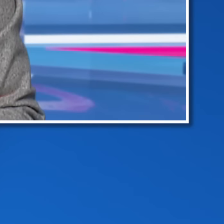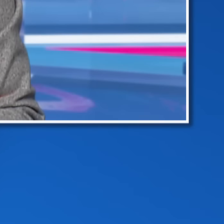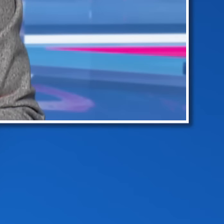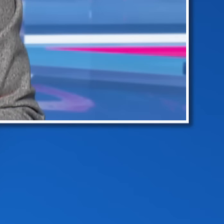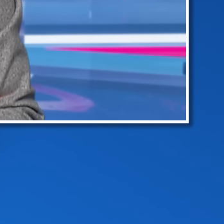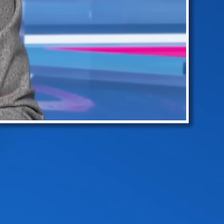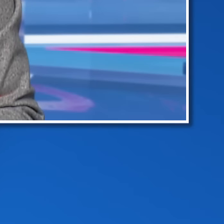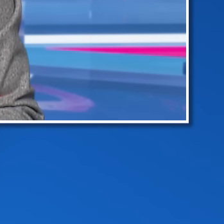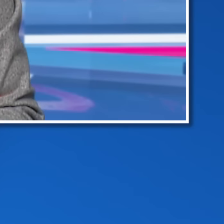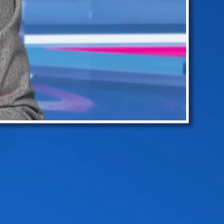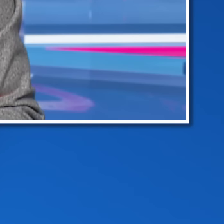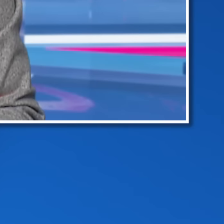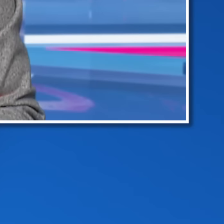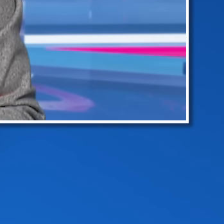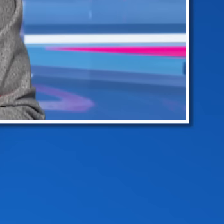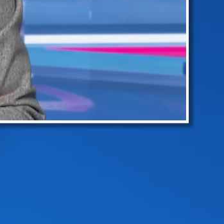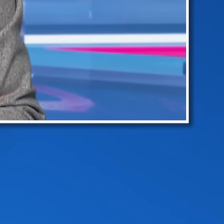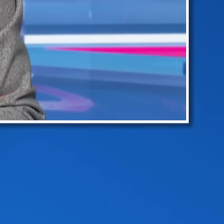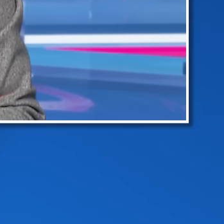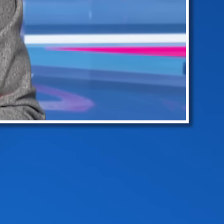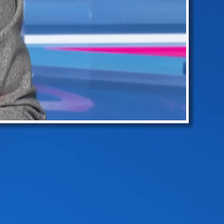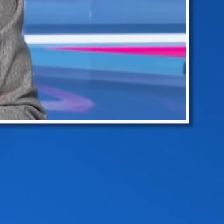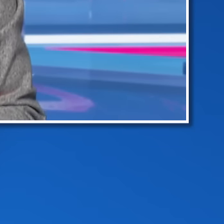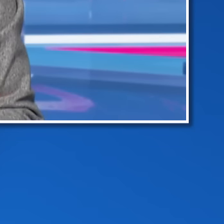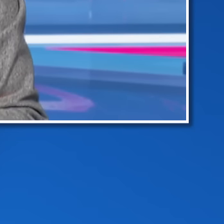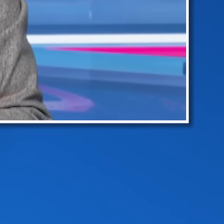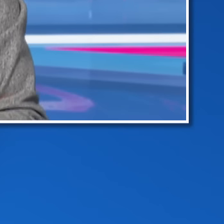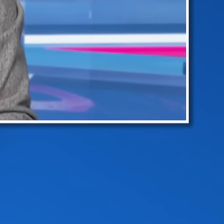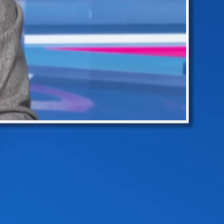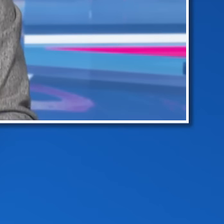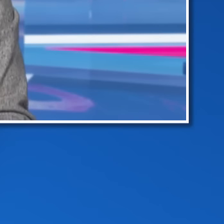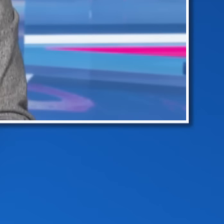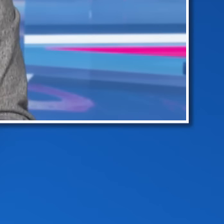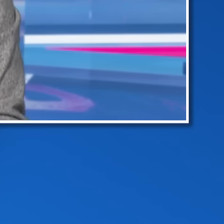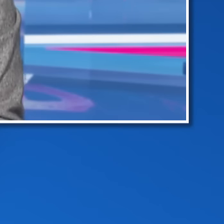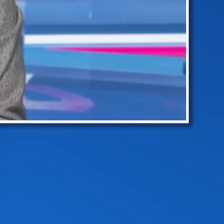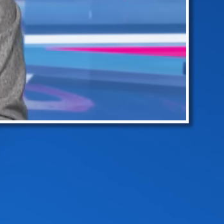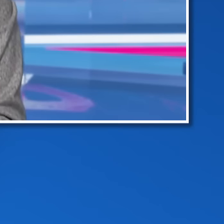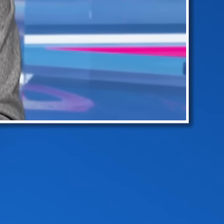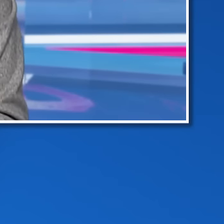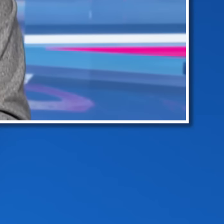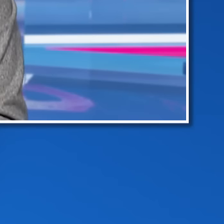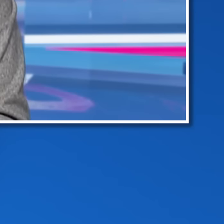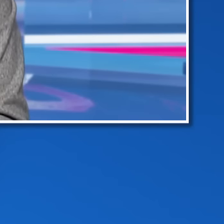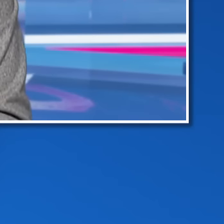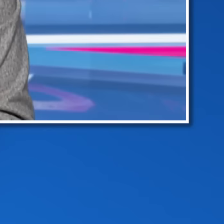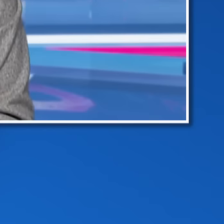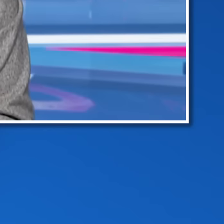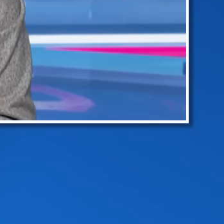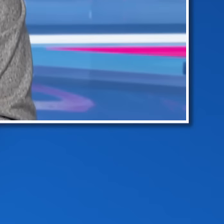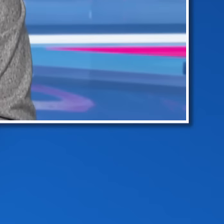pośle. Dobry wieczór pani, dobry wieczór państwu. I pan poseł Michał Woś, Suwerennej Polski. Dobry